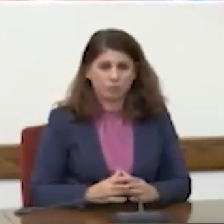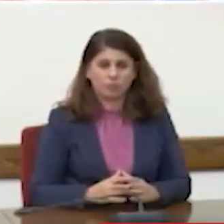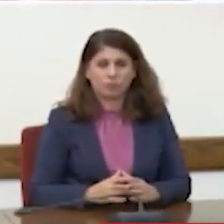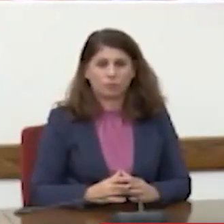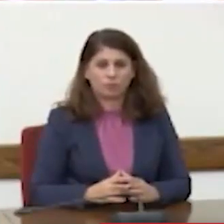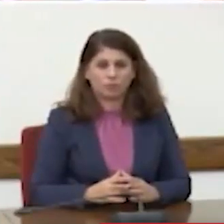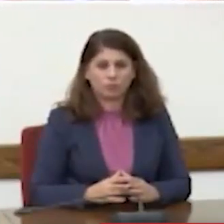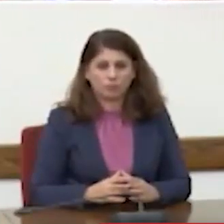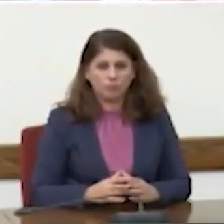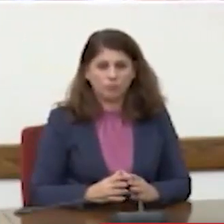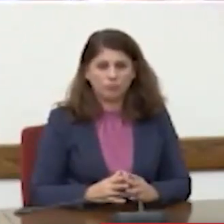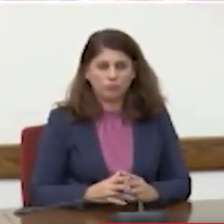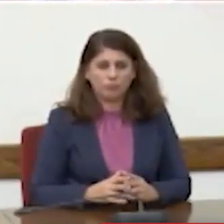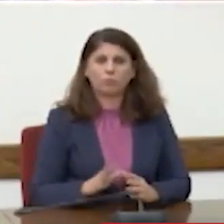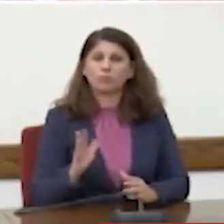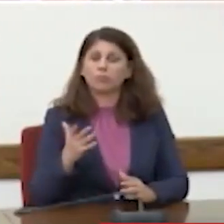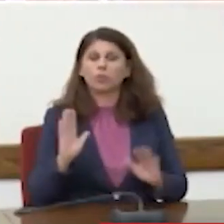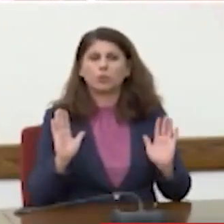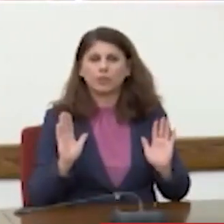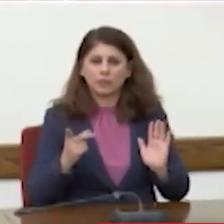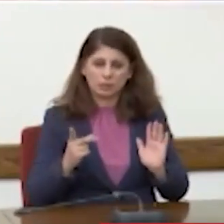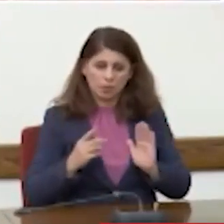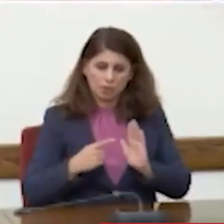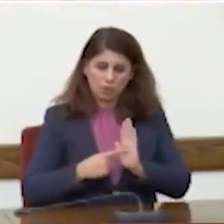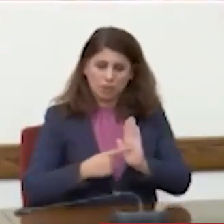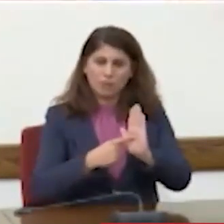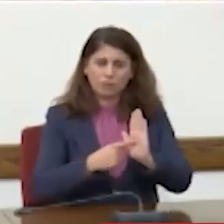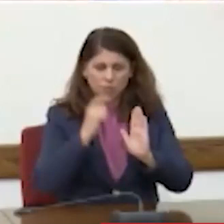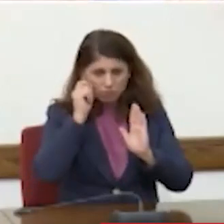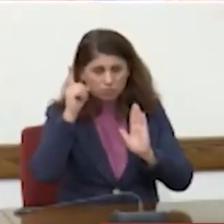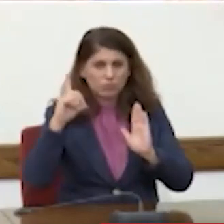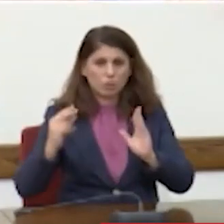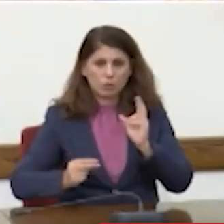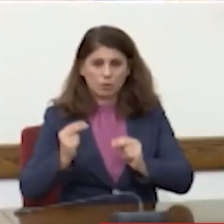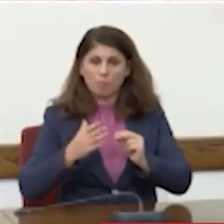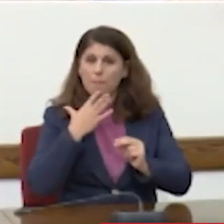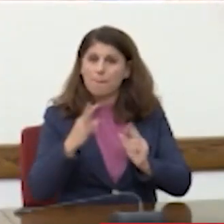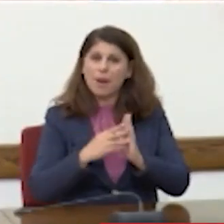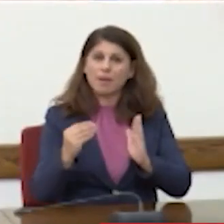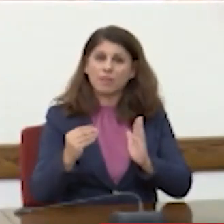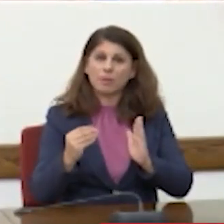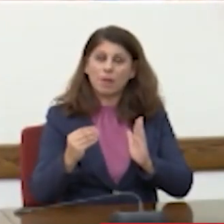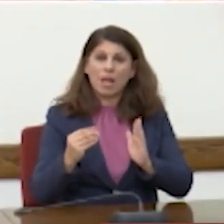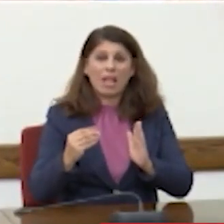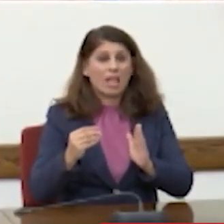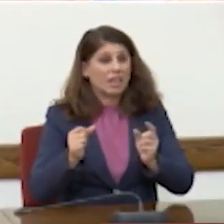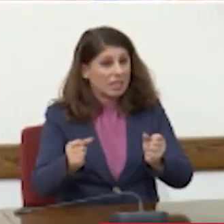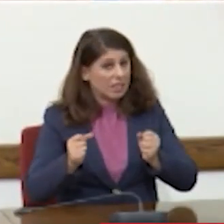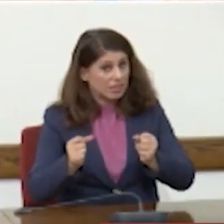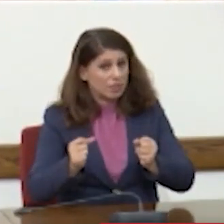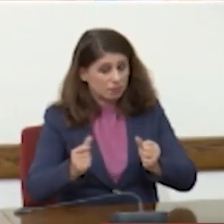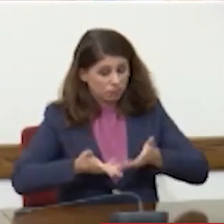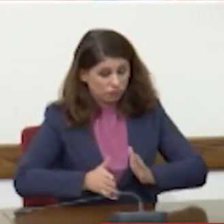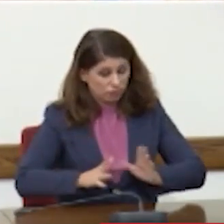εθνικό σχέδιο βρίσκεται ακόμα σε συρτάρια, 2,5 χρόνια σχεδόν μετά την ανάληψη της εξουσίας από τη Νέα Δημοκρατία. Το γεγονός ότι